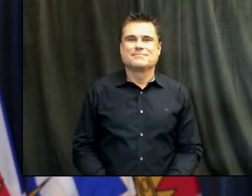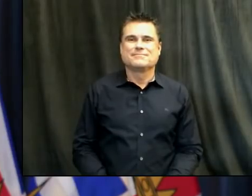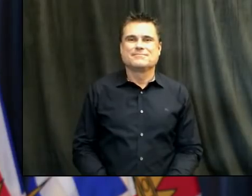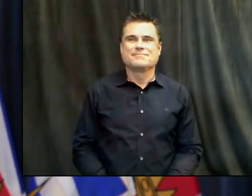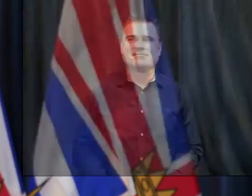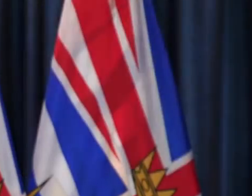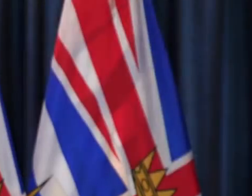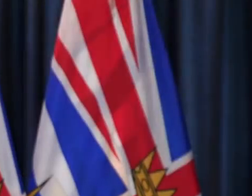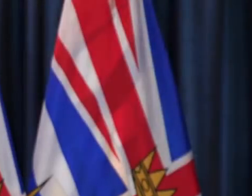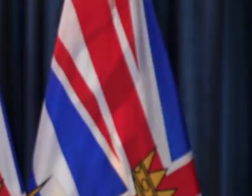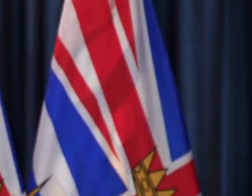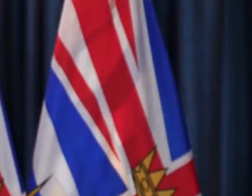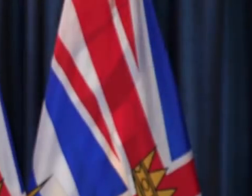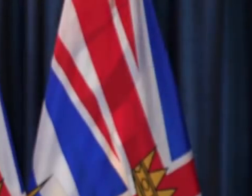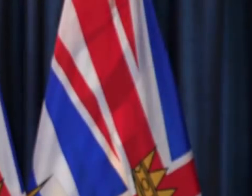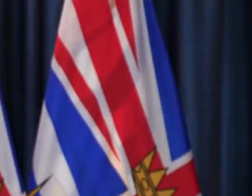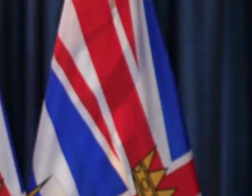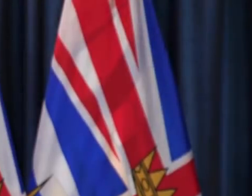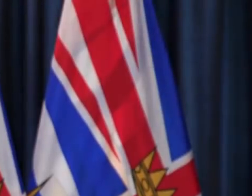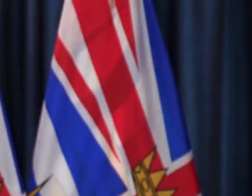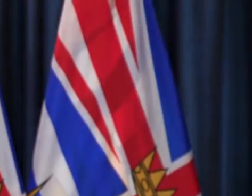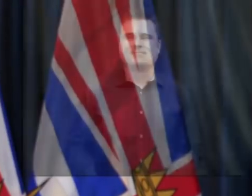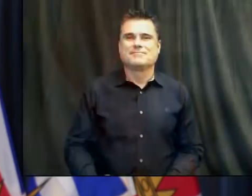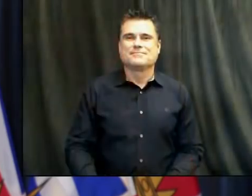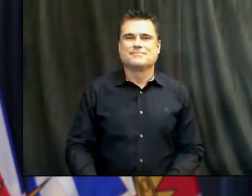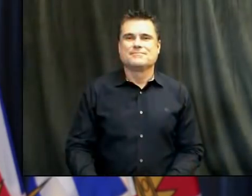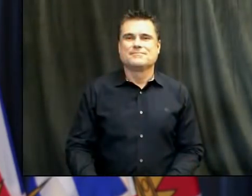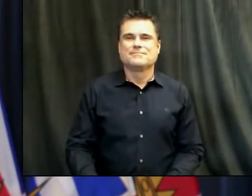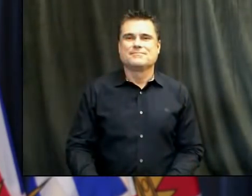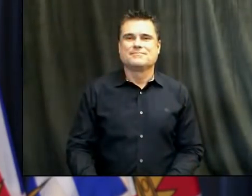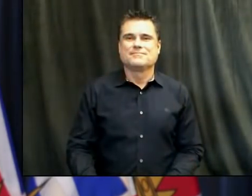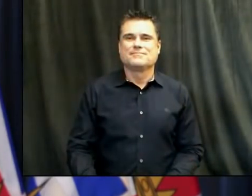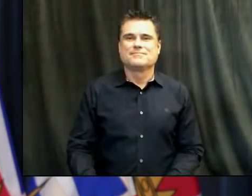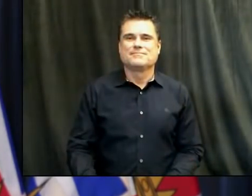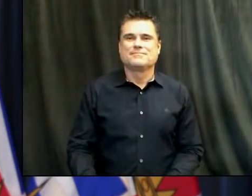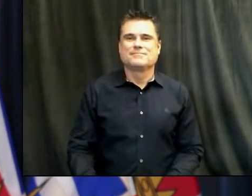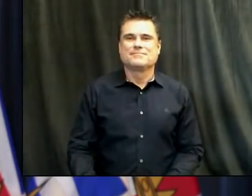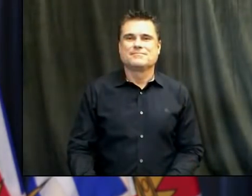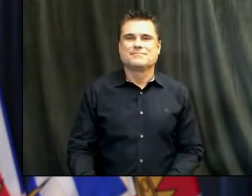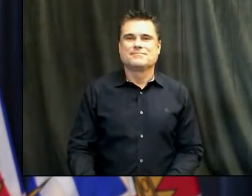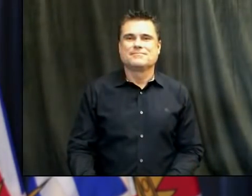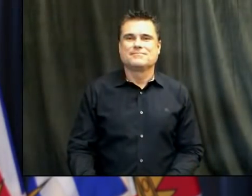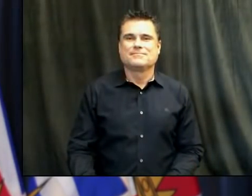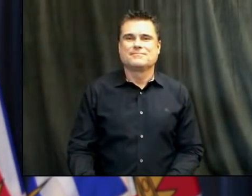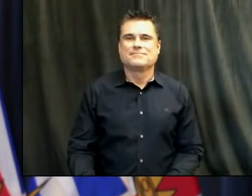réussi. Merci beaucoup. Thank you very much. I'll see you on Monday. Thank you.